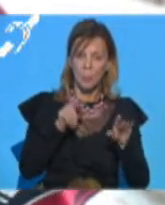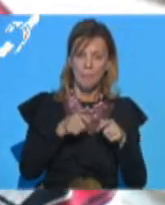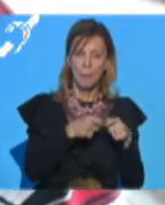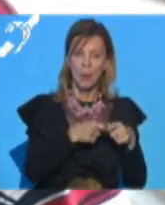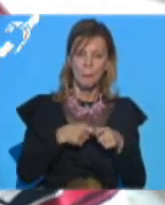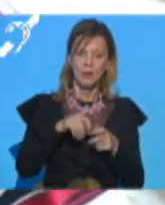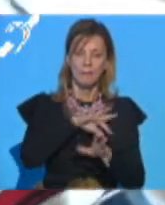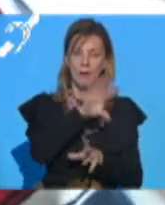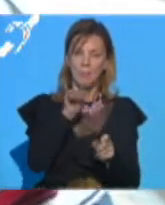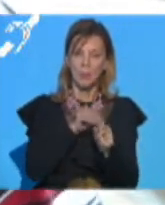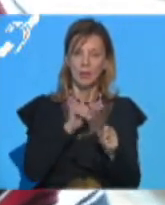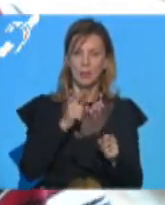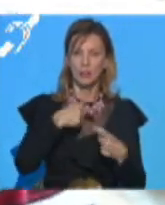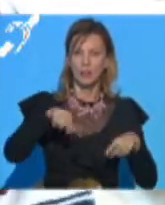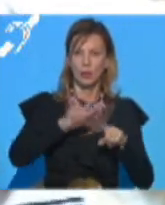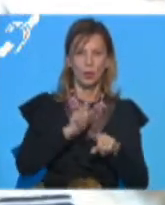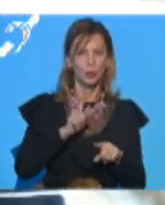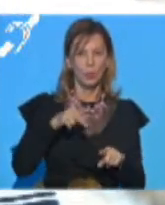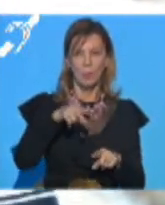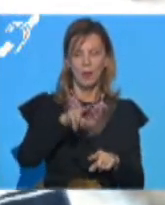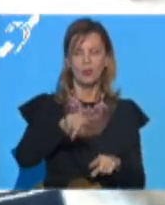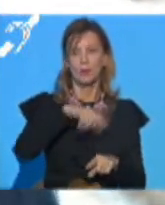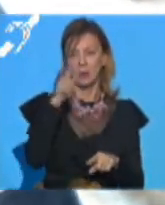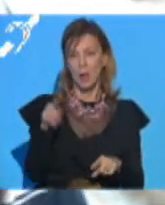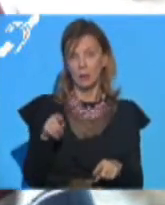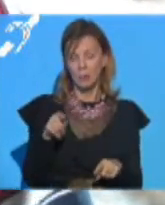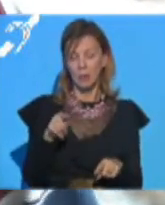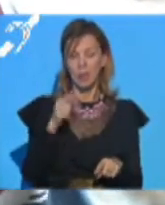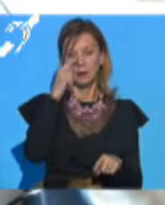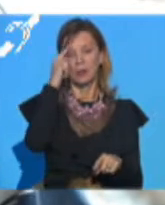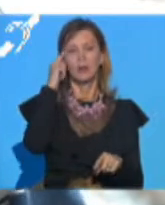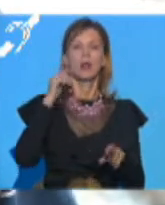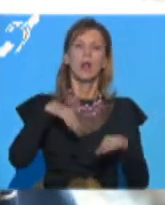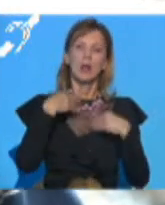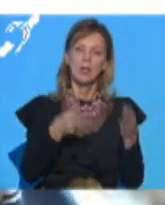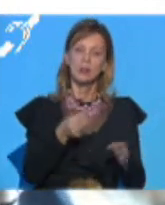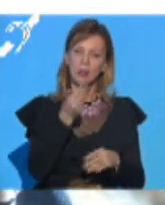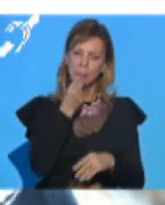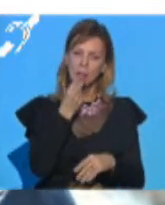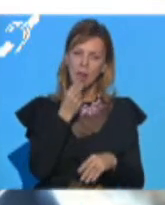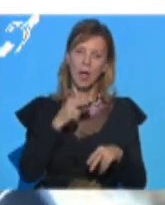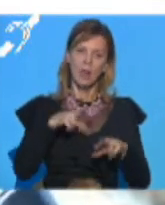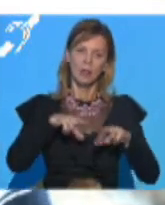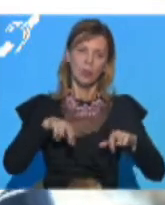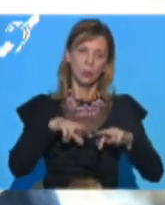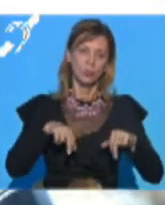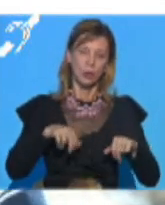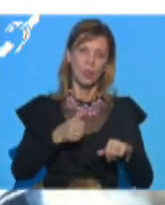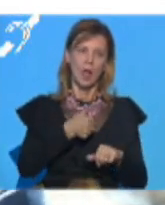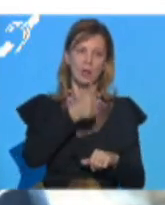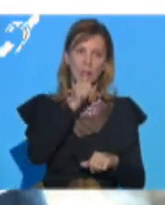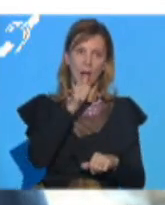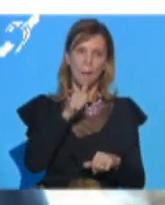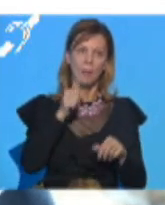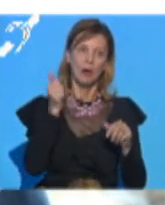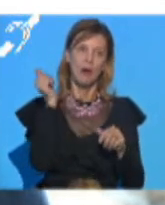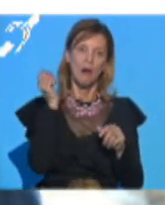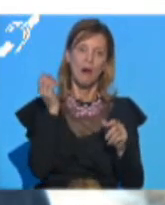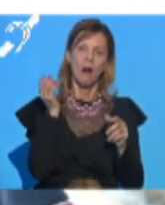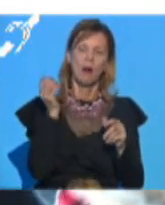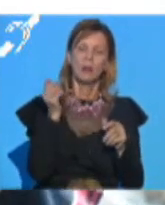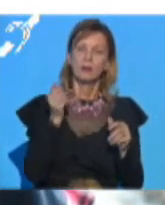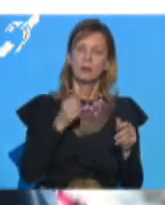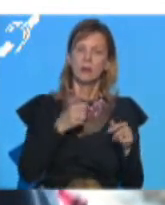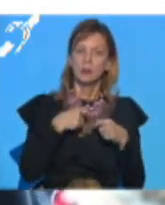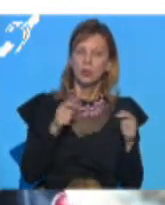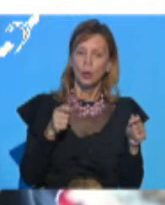ne ducem în altă parte, Doamne ferește să aducem cumva, le dăm mâncare controlat, apă, făină, tot